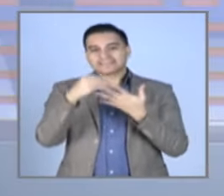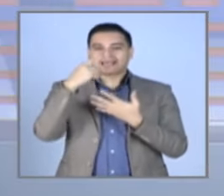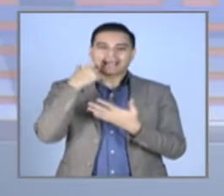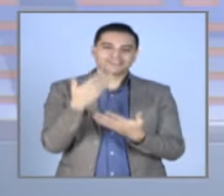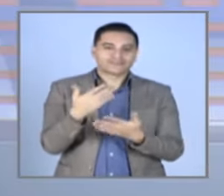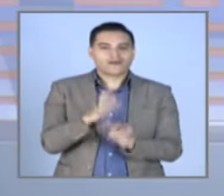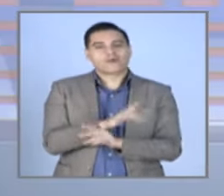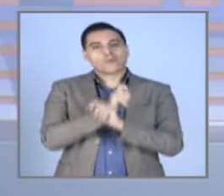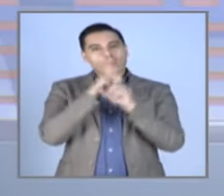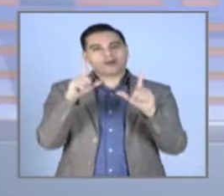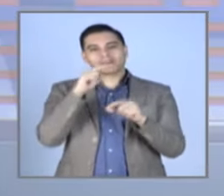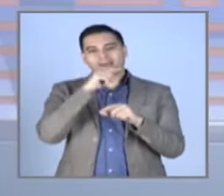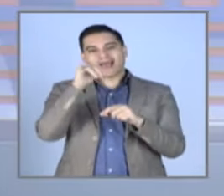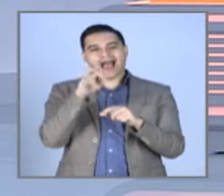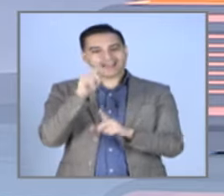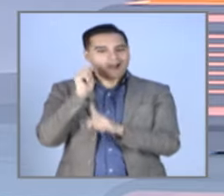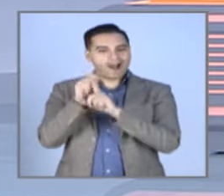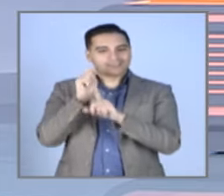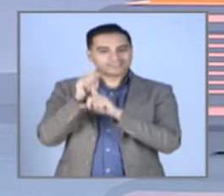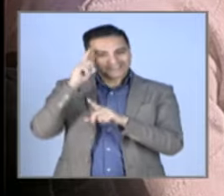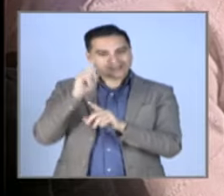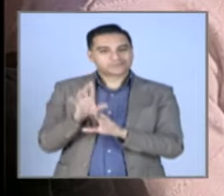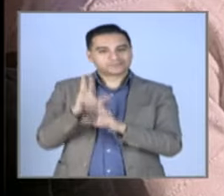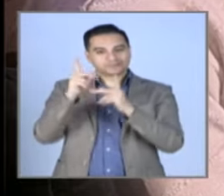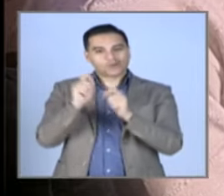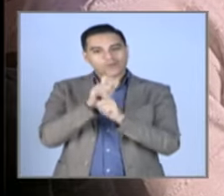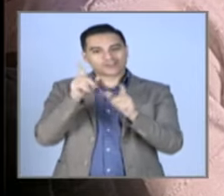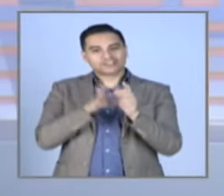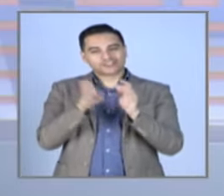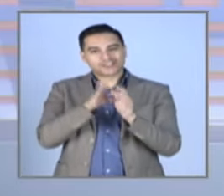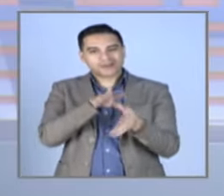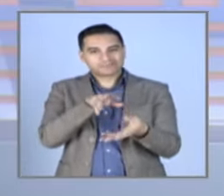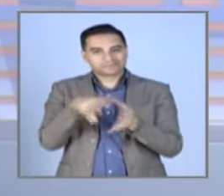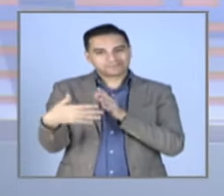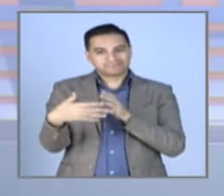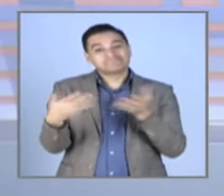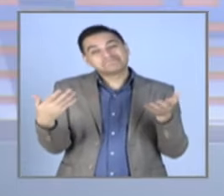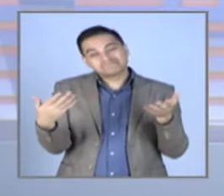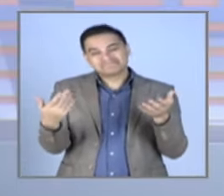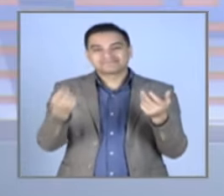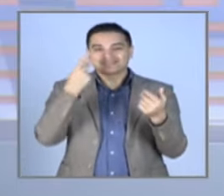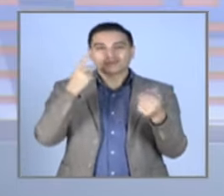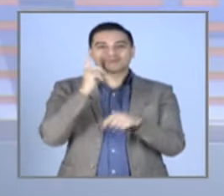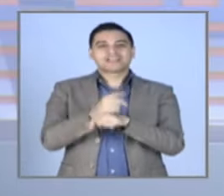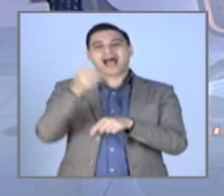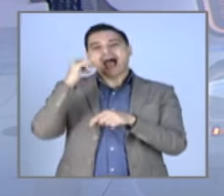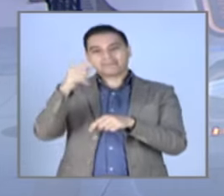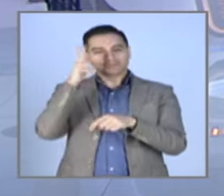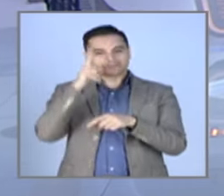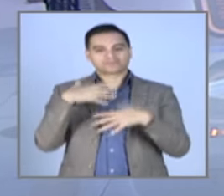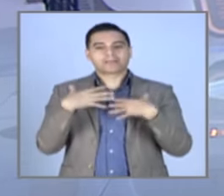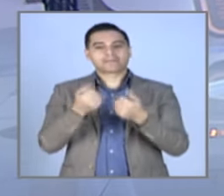ياه ده ايه محفظاكي كويس قوي. استاذ احمد الحمد لله على السلامه. الله يسلمك. كنتوا